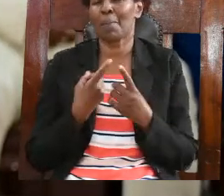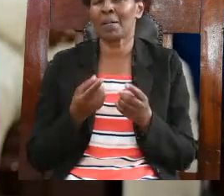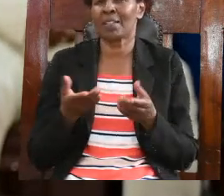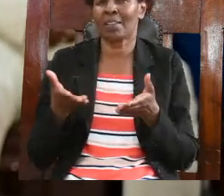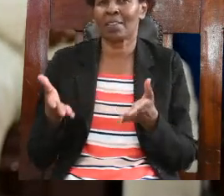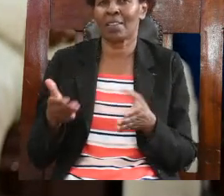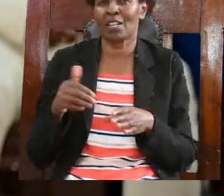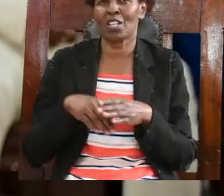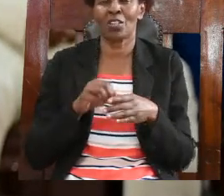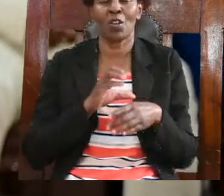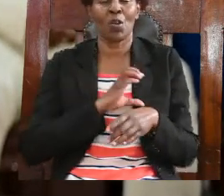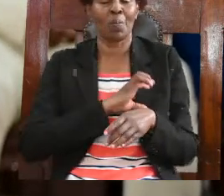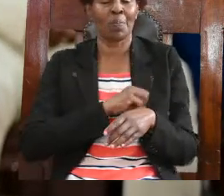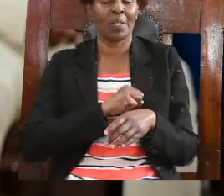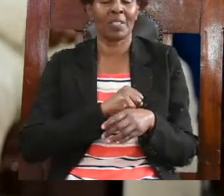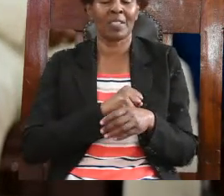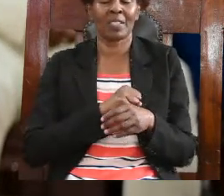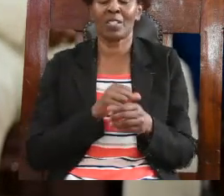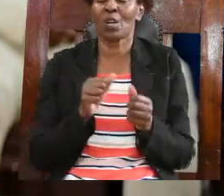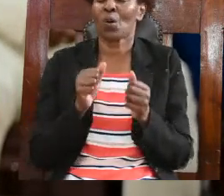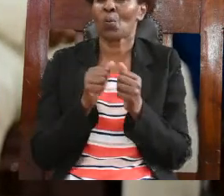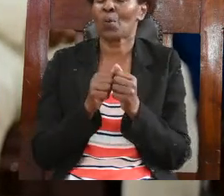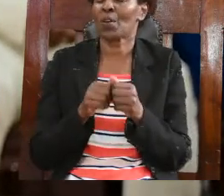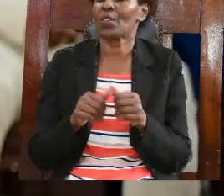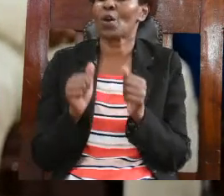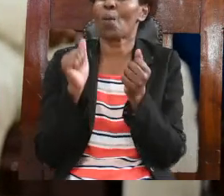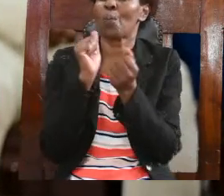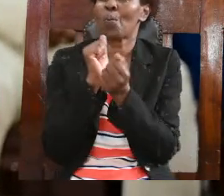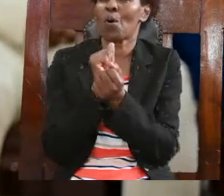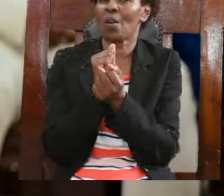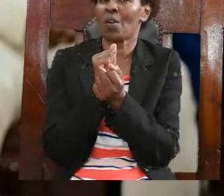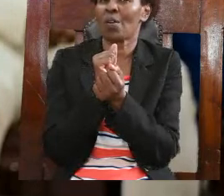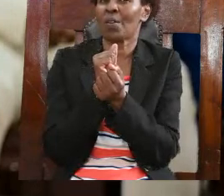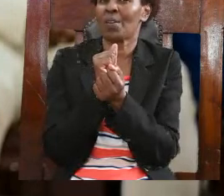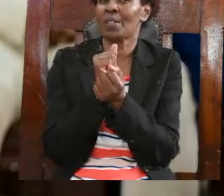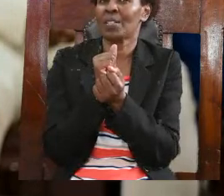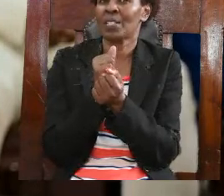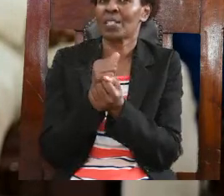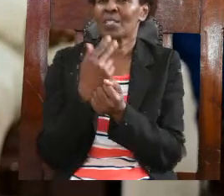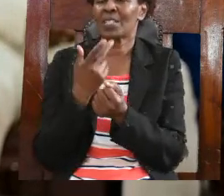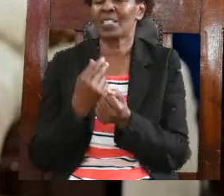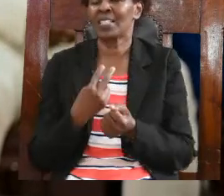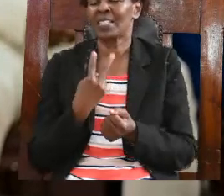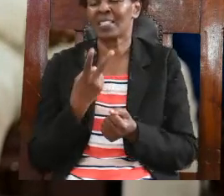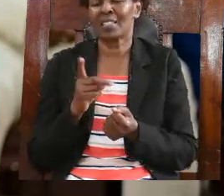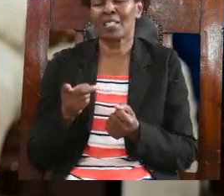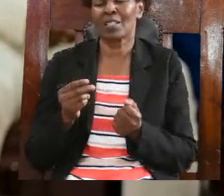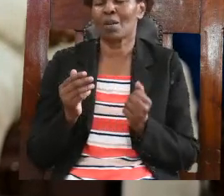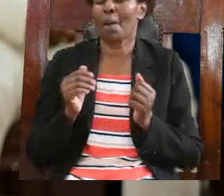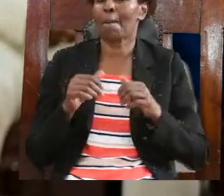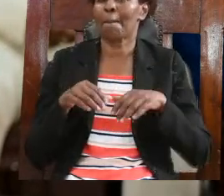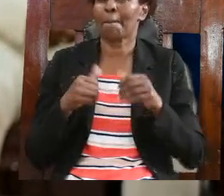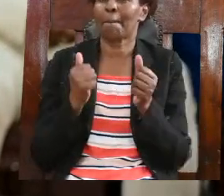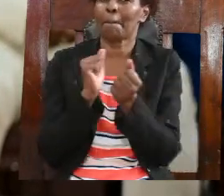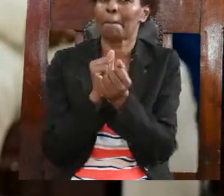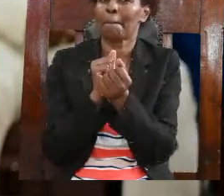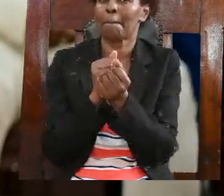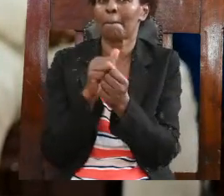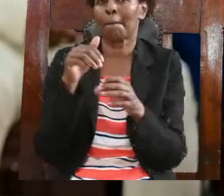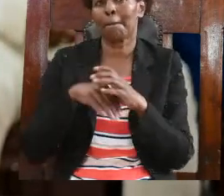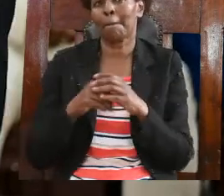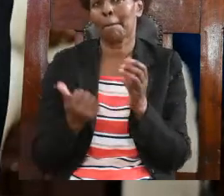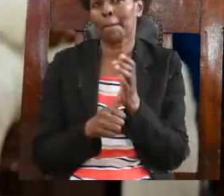anavumilia anapokaa na Paulo, baba yake wa kiroho, akiona akiteseka. Yeye anavumilia na